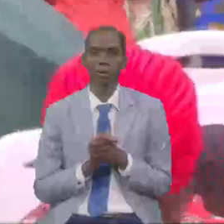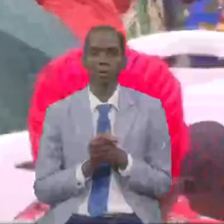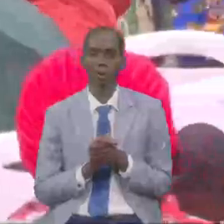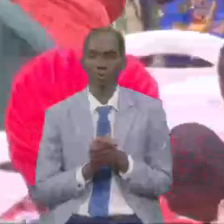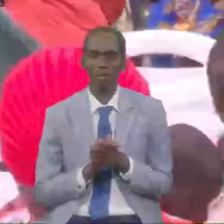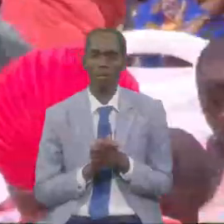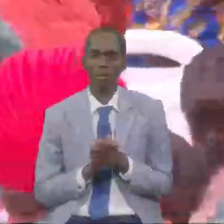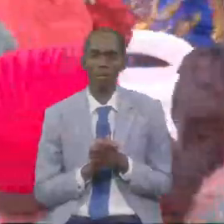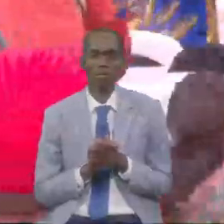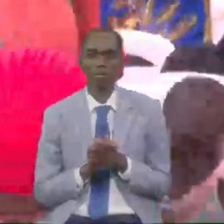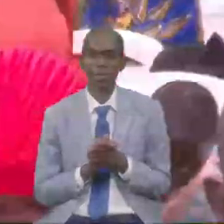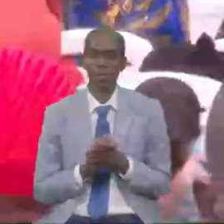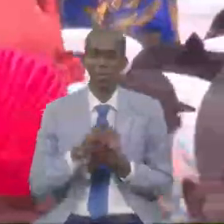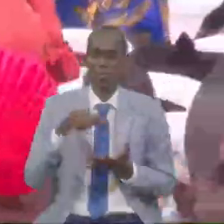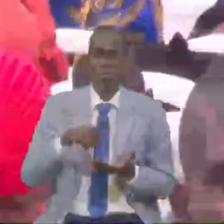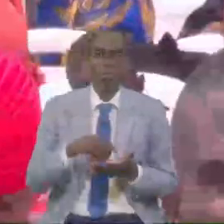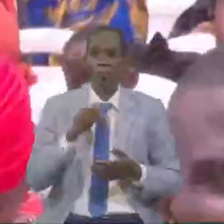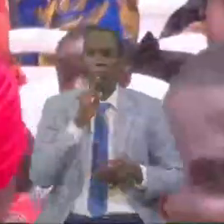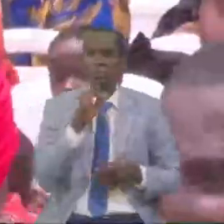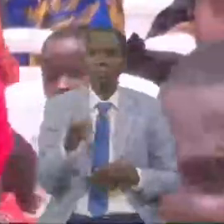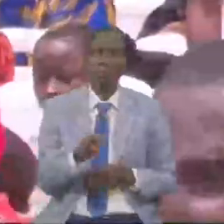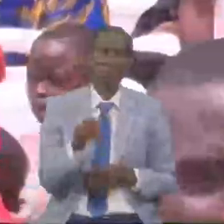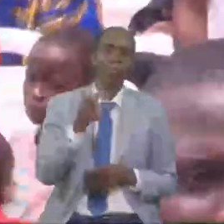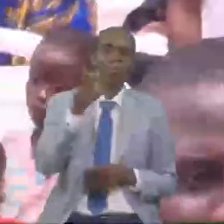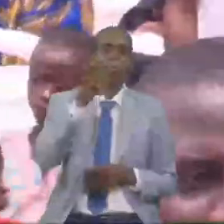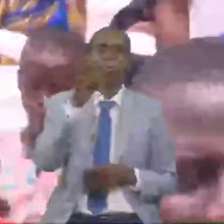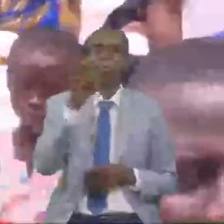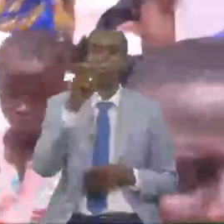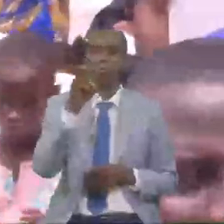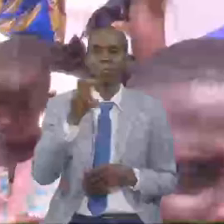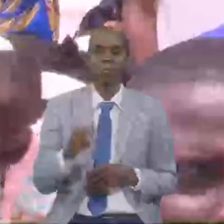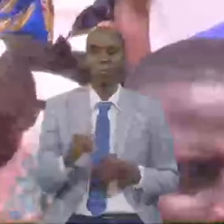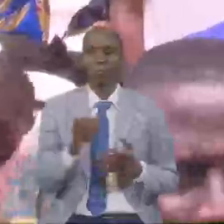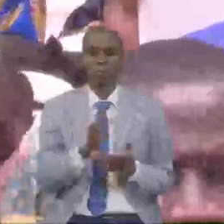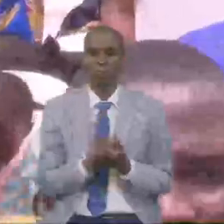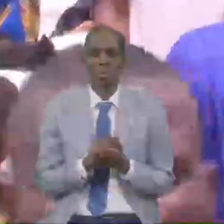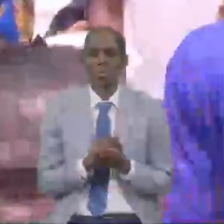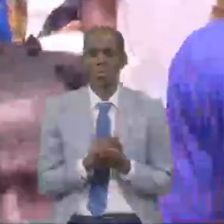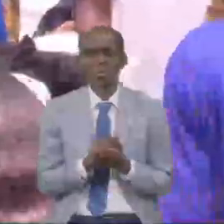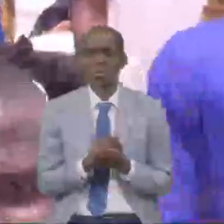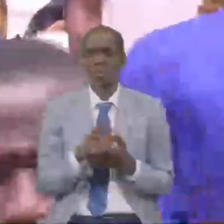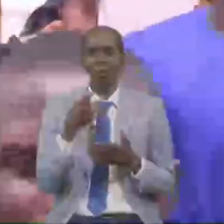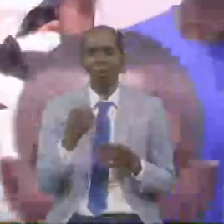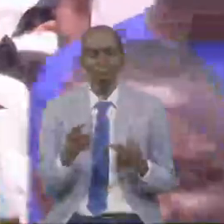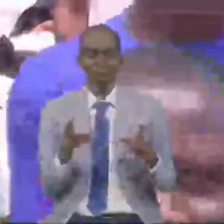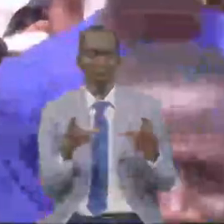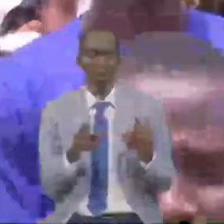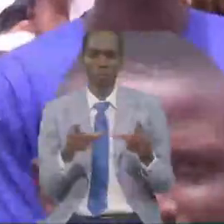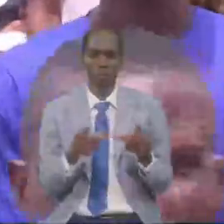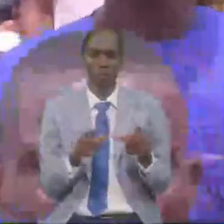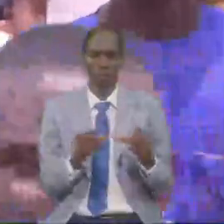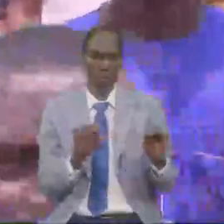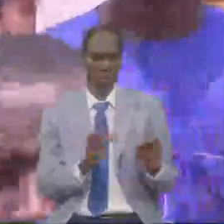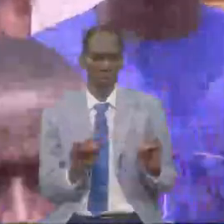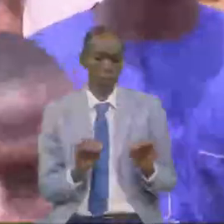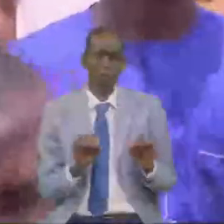Ça, c'est le voyage, le parcours du niveau zéro pour parvenir au niveau. Et cela a été